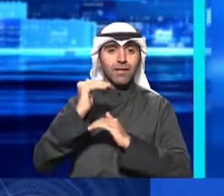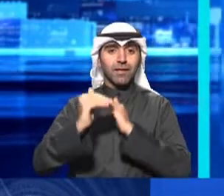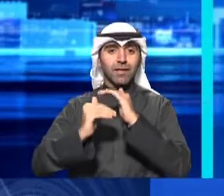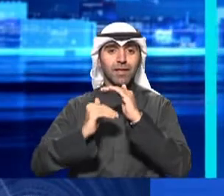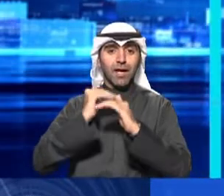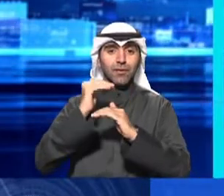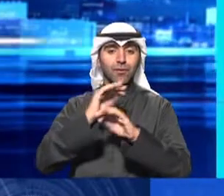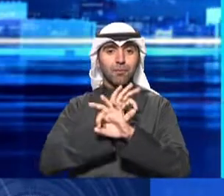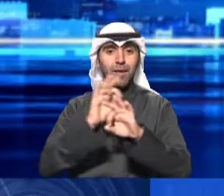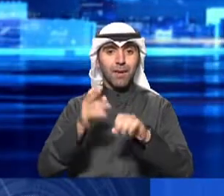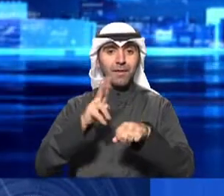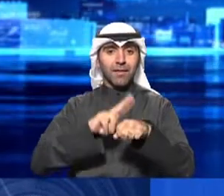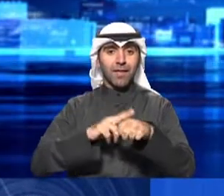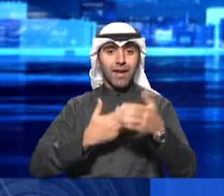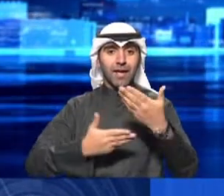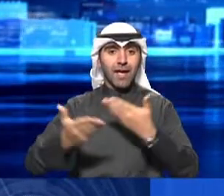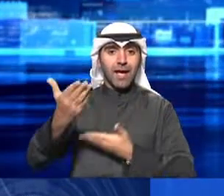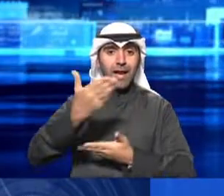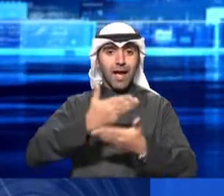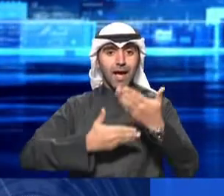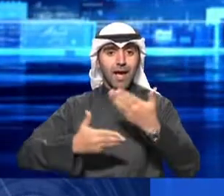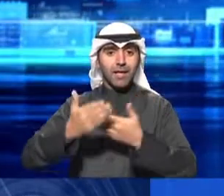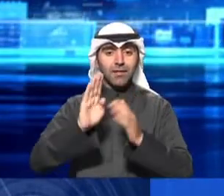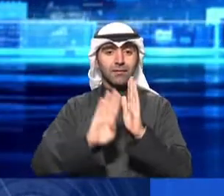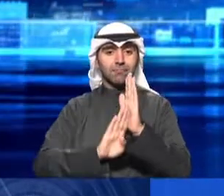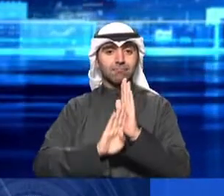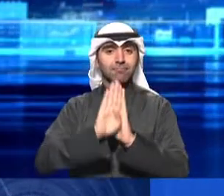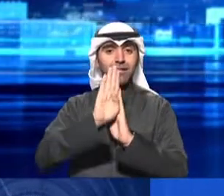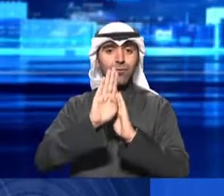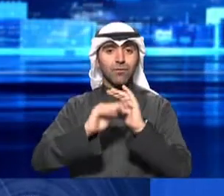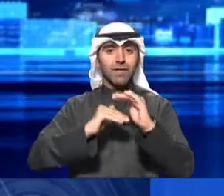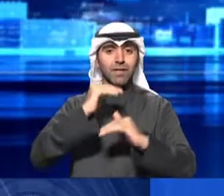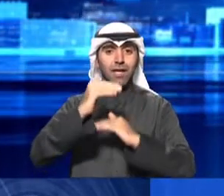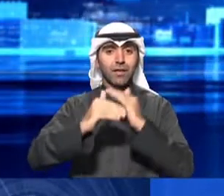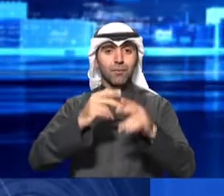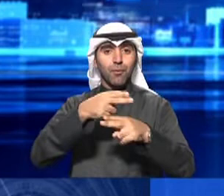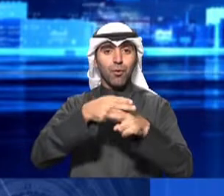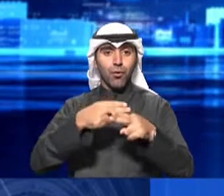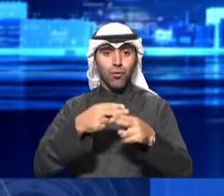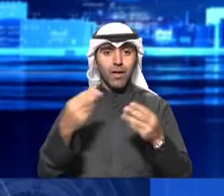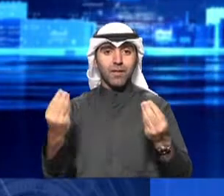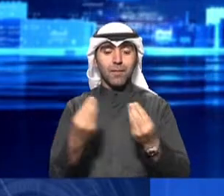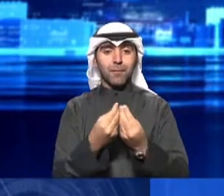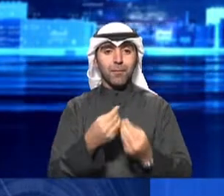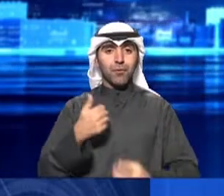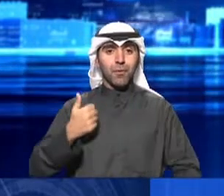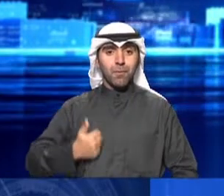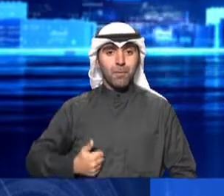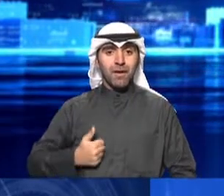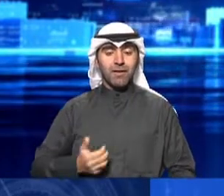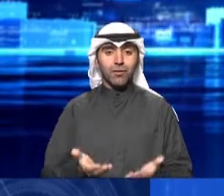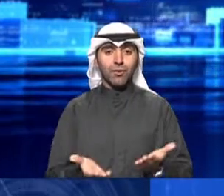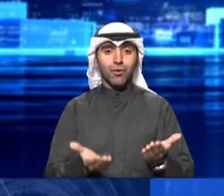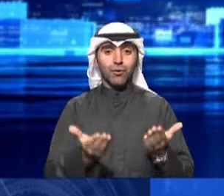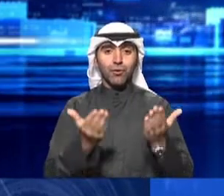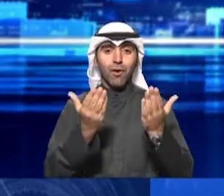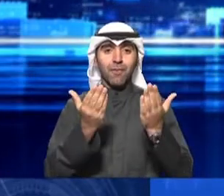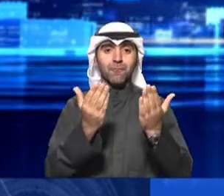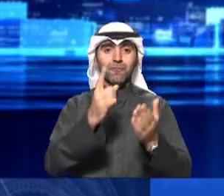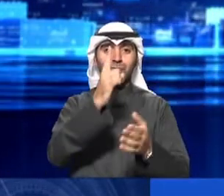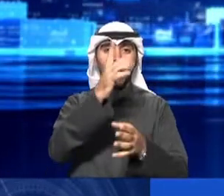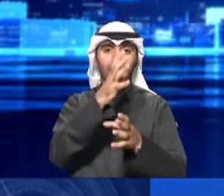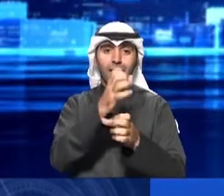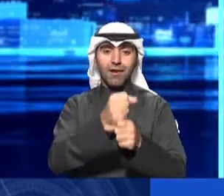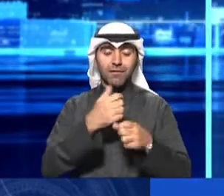سائلا سمو المولى تعالى أن يديم على جلالته موفور الصحة وتمام العافية وأن يحقق